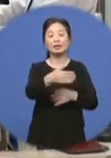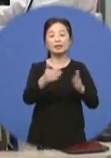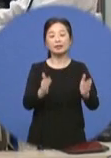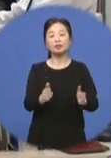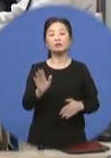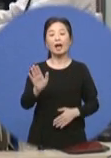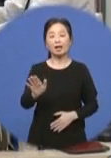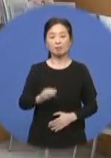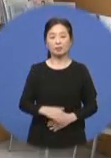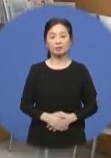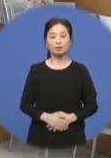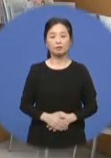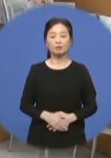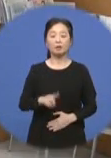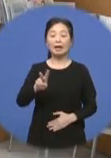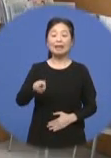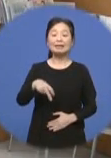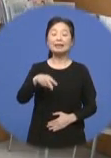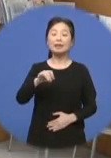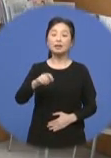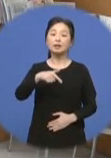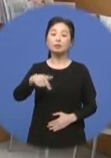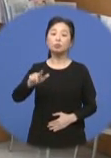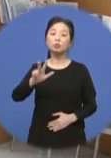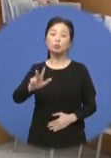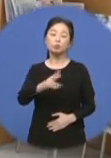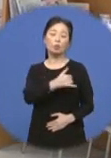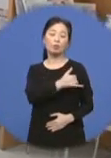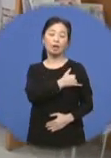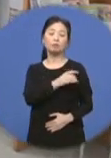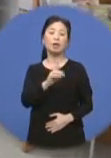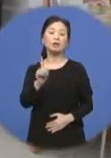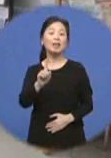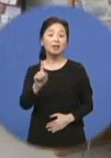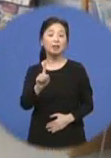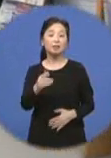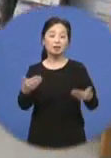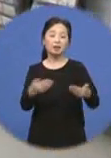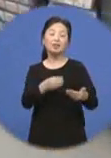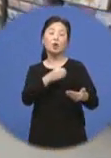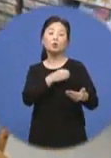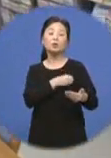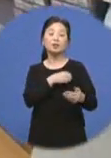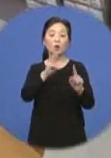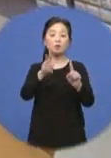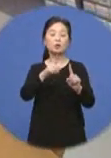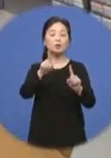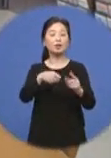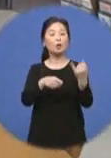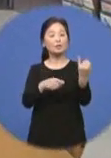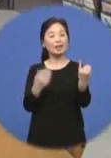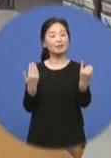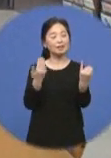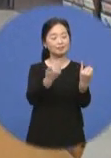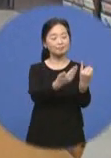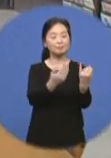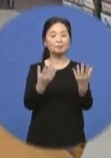ずリーブルにはどういった役割があるのか、職員の杉野さんに聞きました。